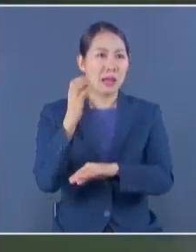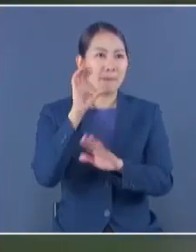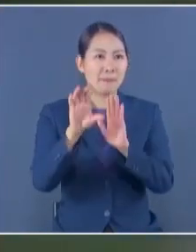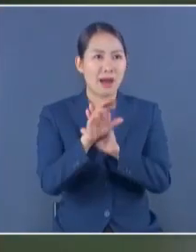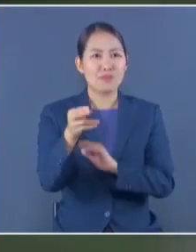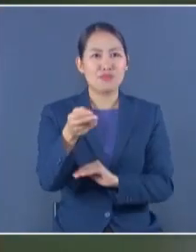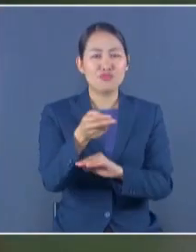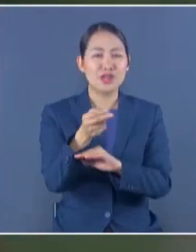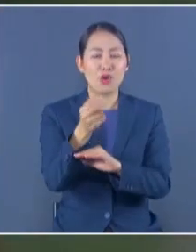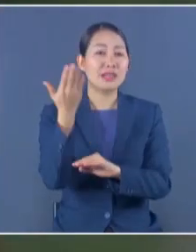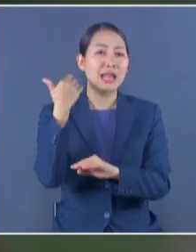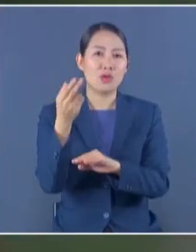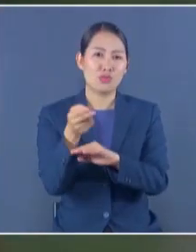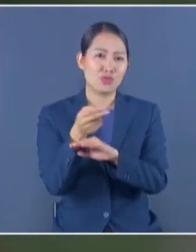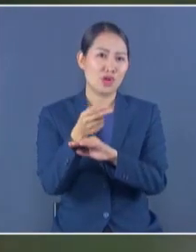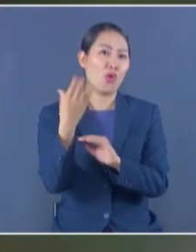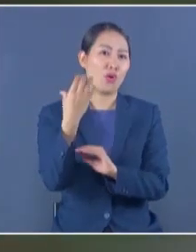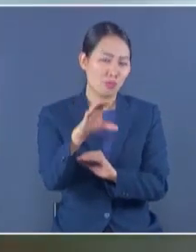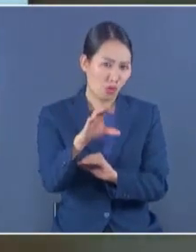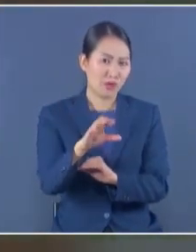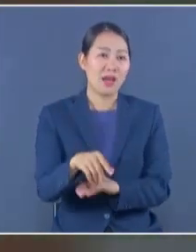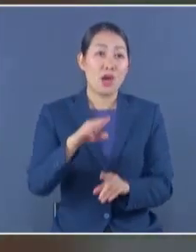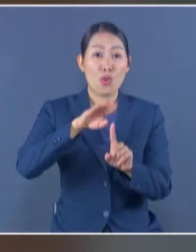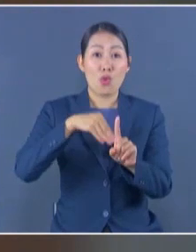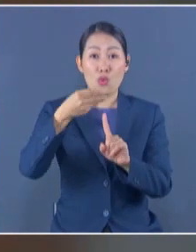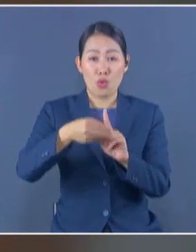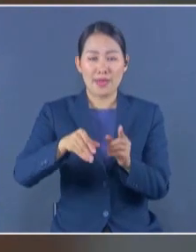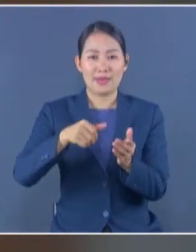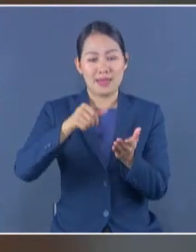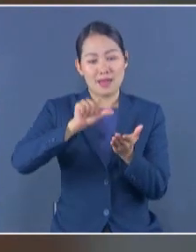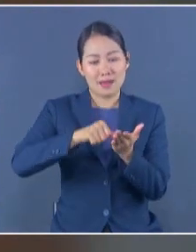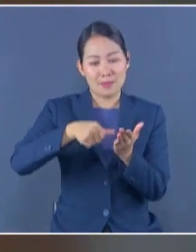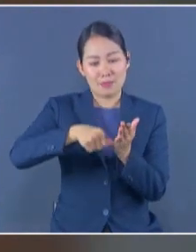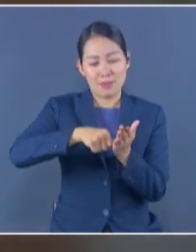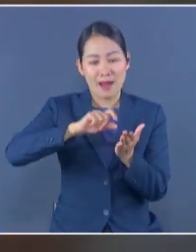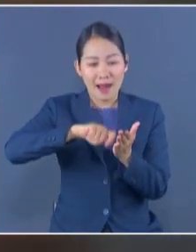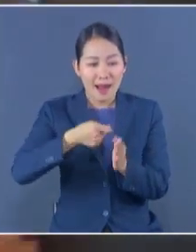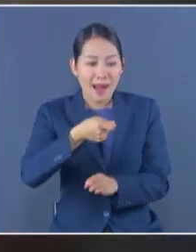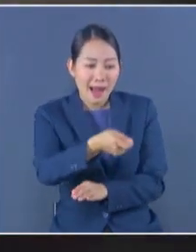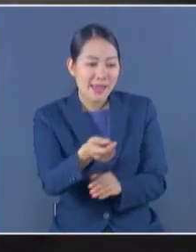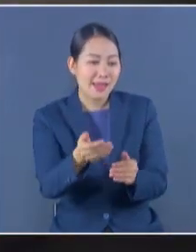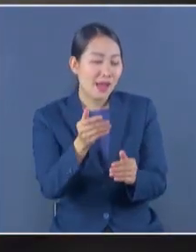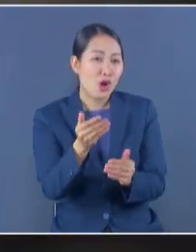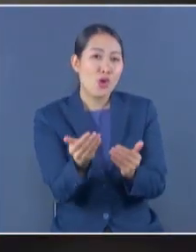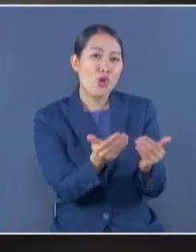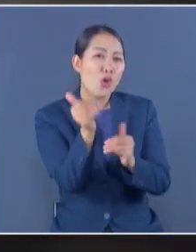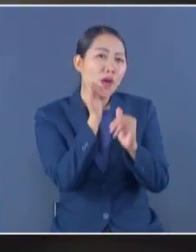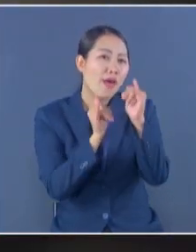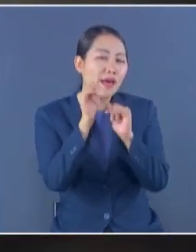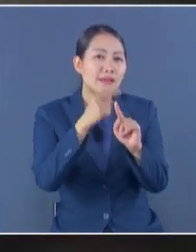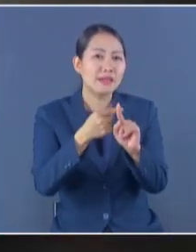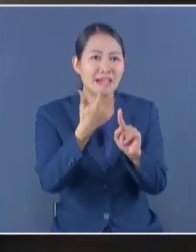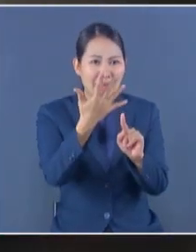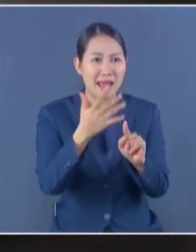ได้โพสต์คลิปที่กำลังป้อนกล้วยบดให้กับลูกสาวนะคะแต่ว่าพอหลังจากที่ได้โพสต์ไปแล้วเนี่ยก็มีเหล่าพี่เลี้ยงโซเชียลมาคอมเมนต์แสดงความคิดเห็นเ